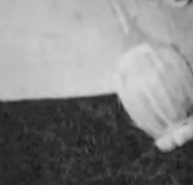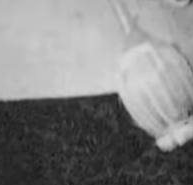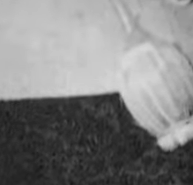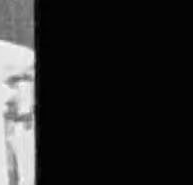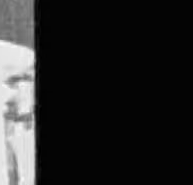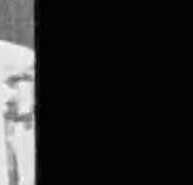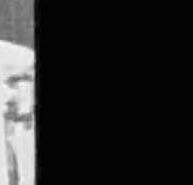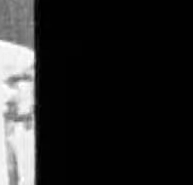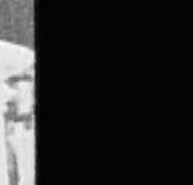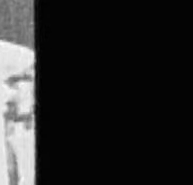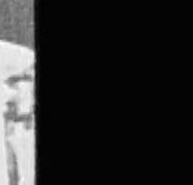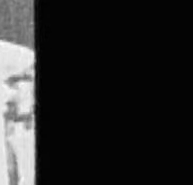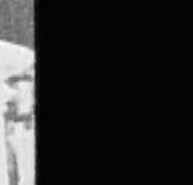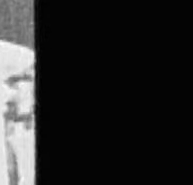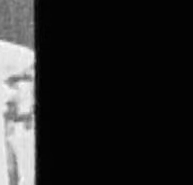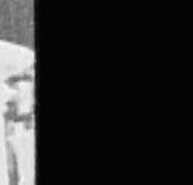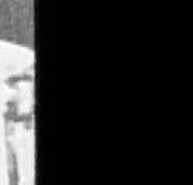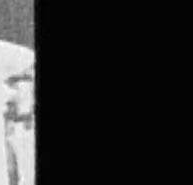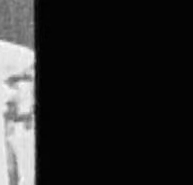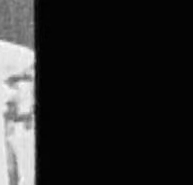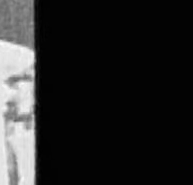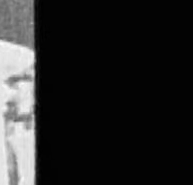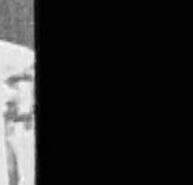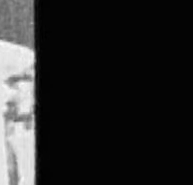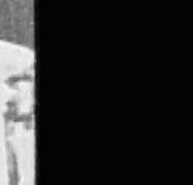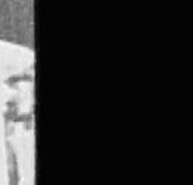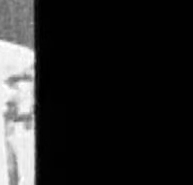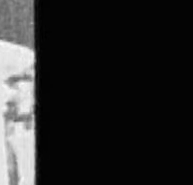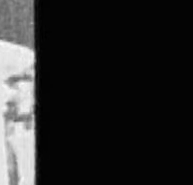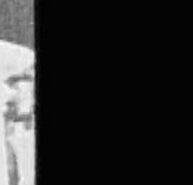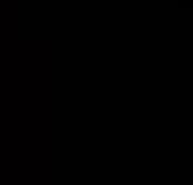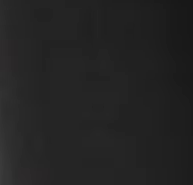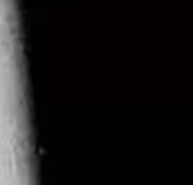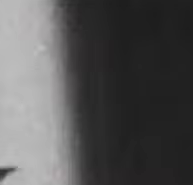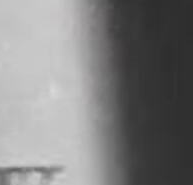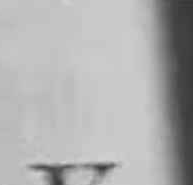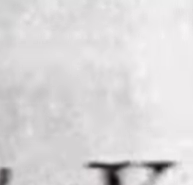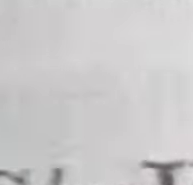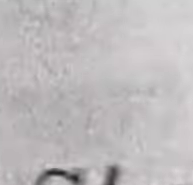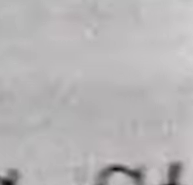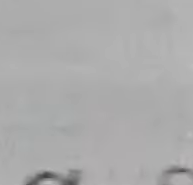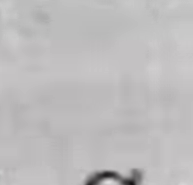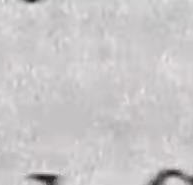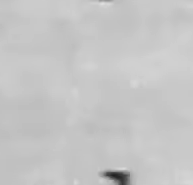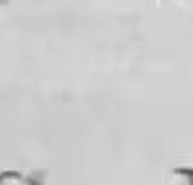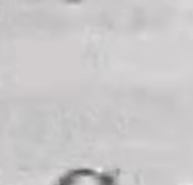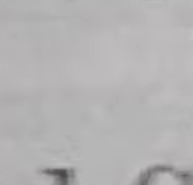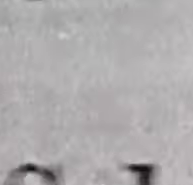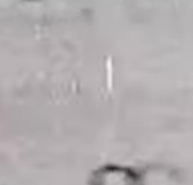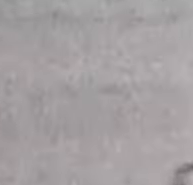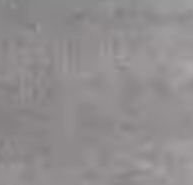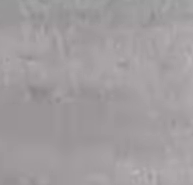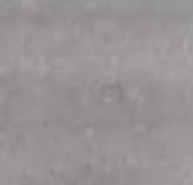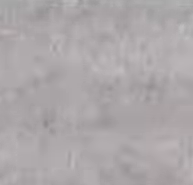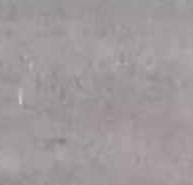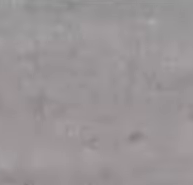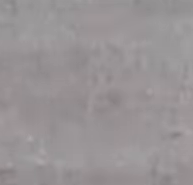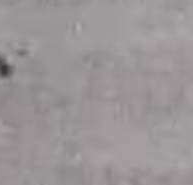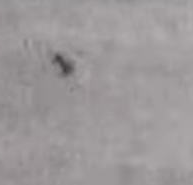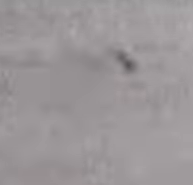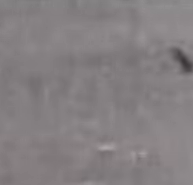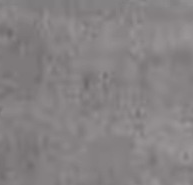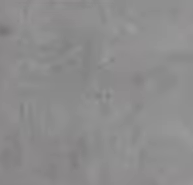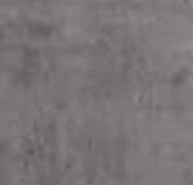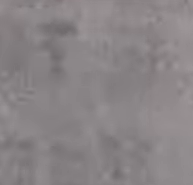entwickelt. Den Nazis war das ein Dorn im Auge. Nach der Machtübernahme 1933 verschärften sie den